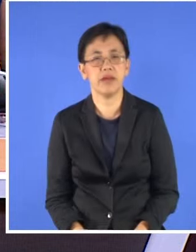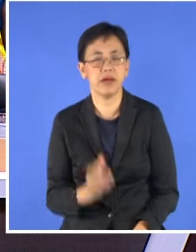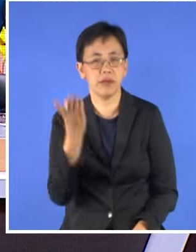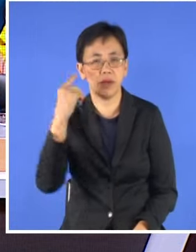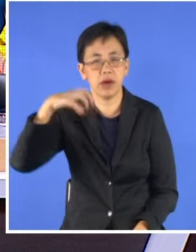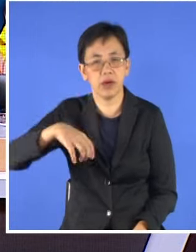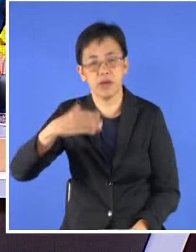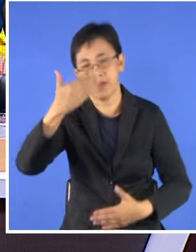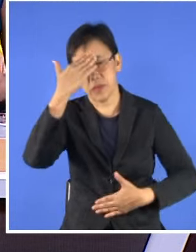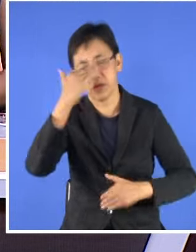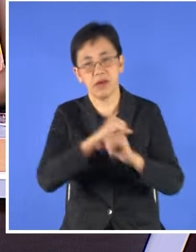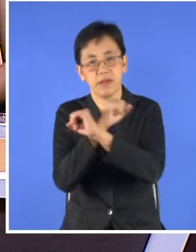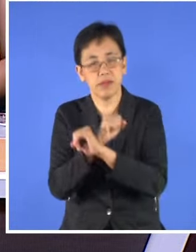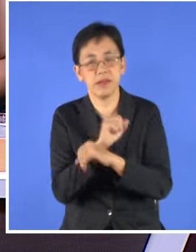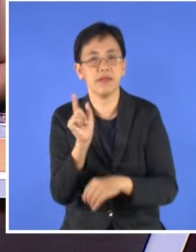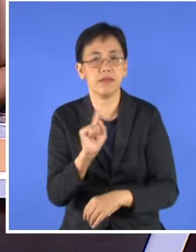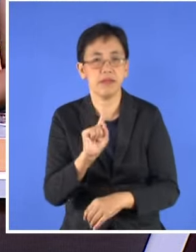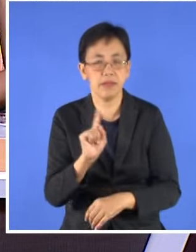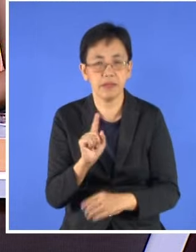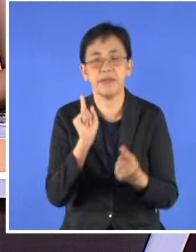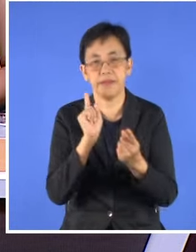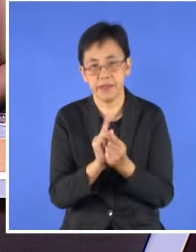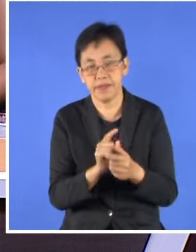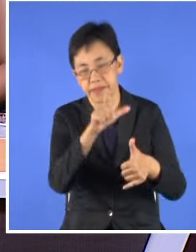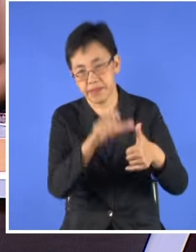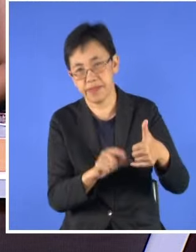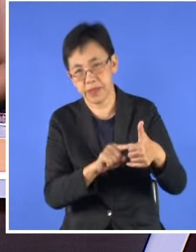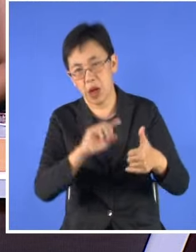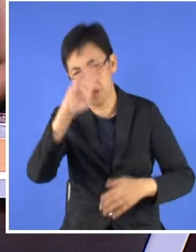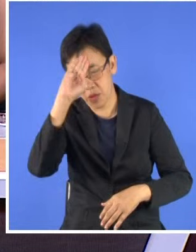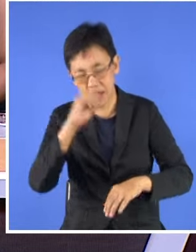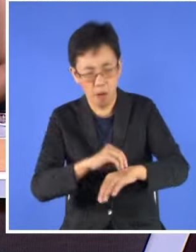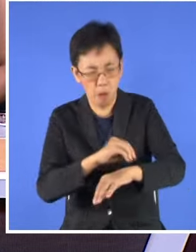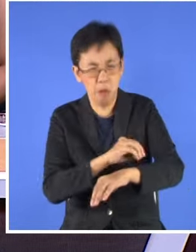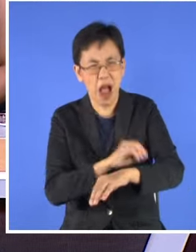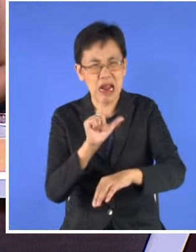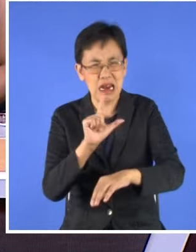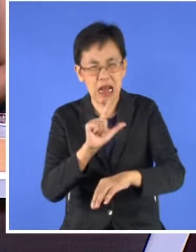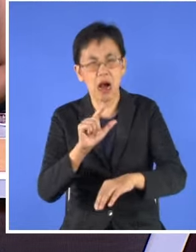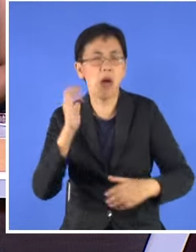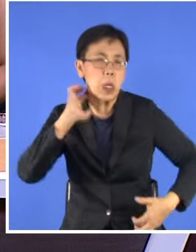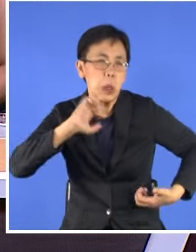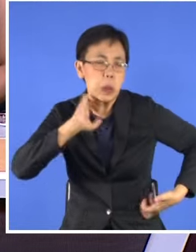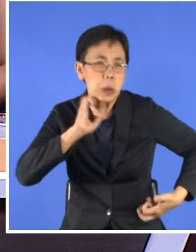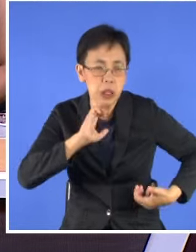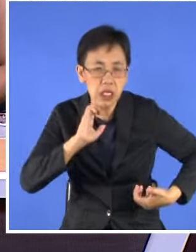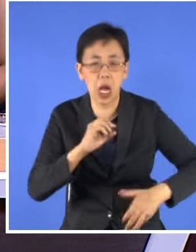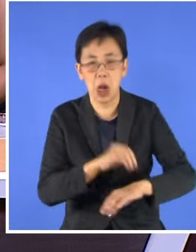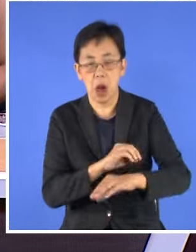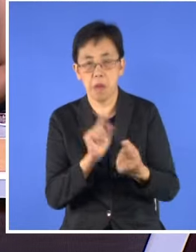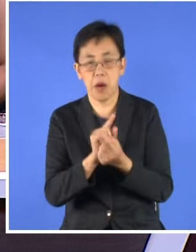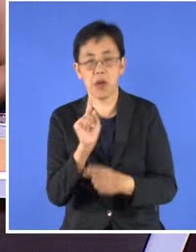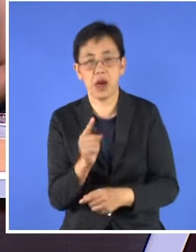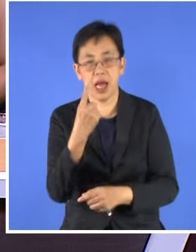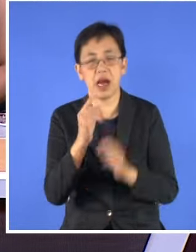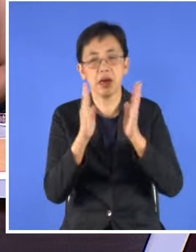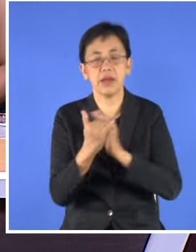เขาทะแหงนะครัเนื่องจากว่าเขาไปพบผู้ป่วยโรคฝีดาศลิงสายพันดุนแรงรายแรกนะครัเป็